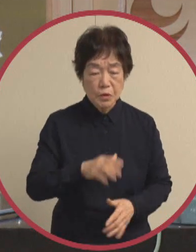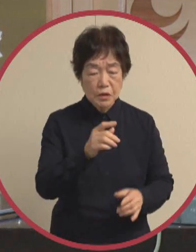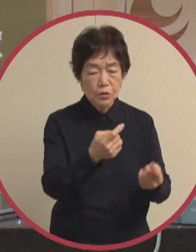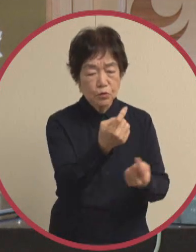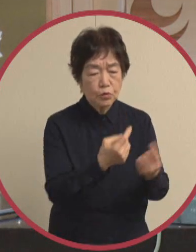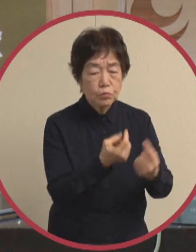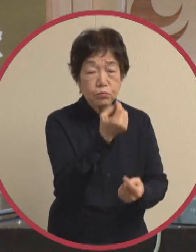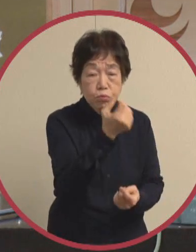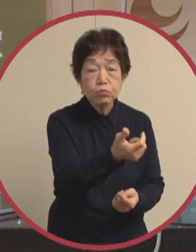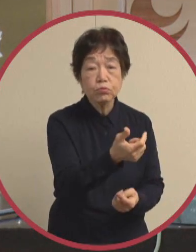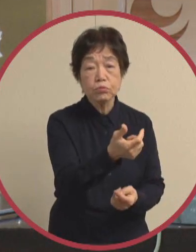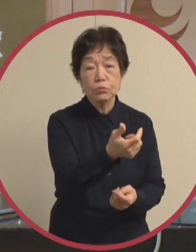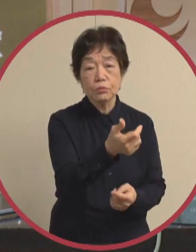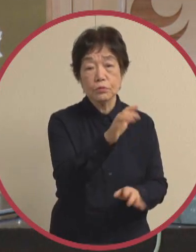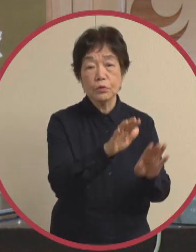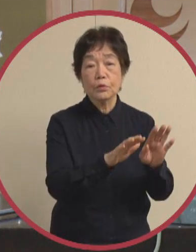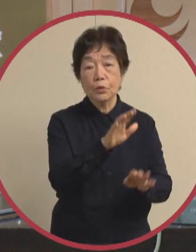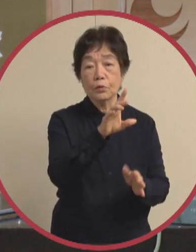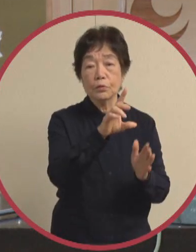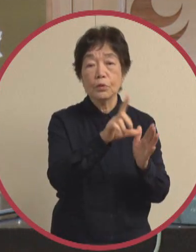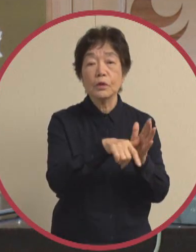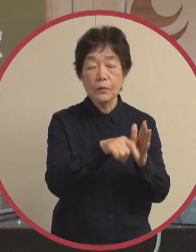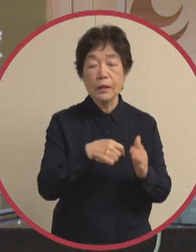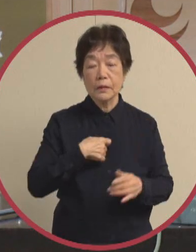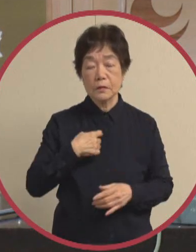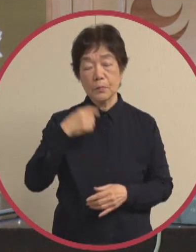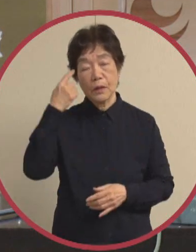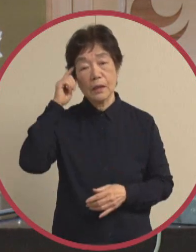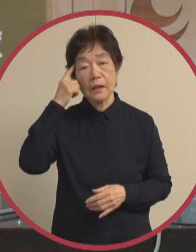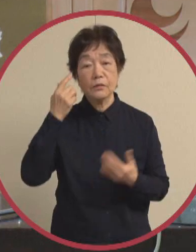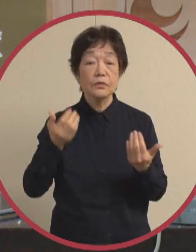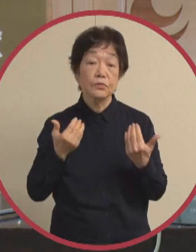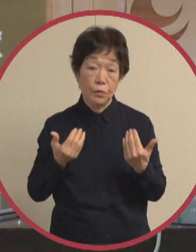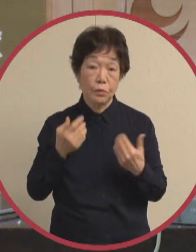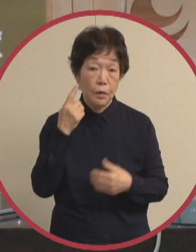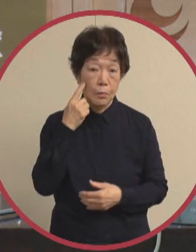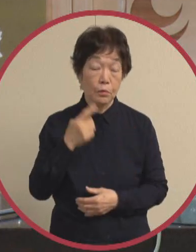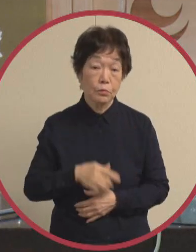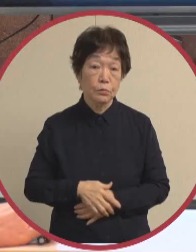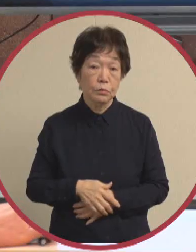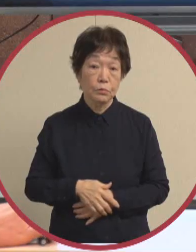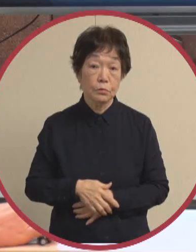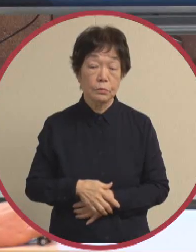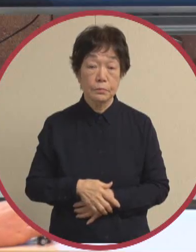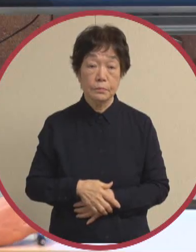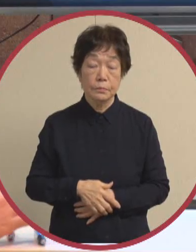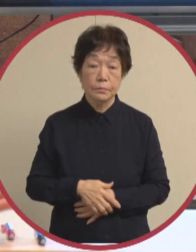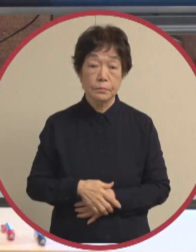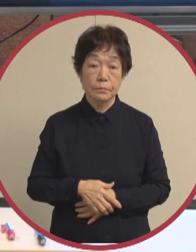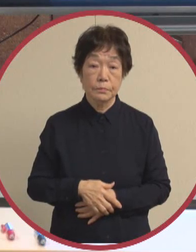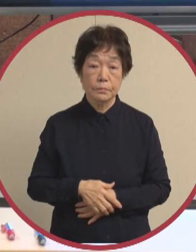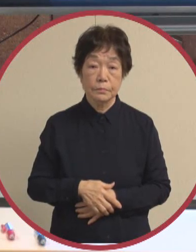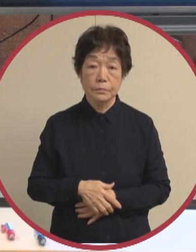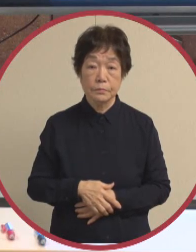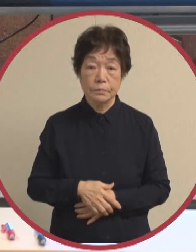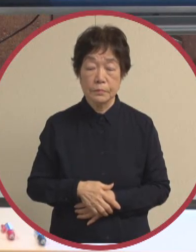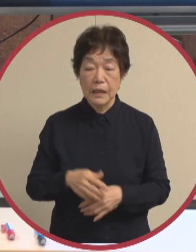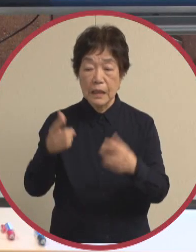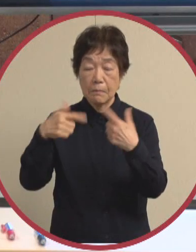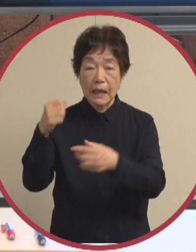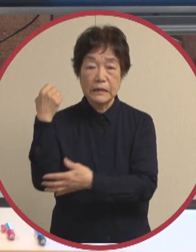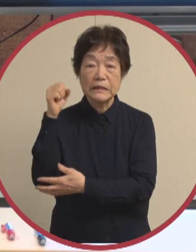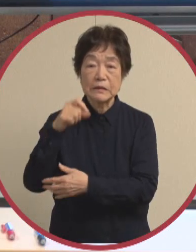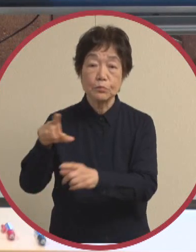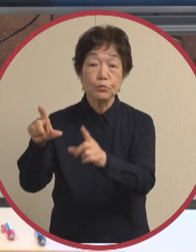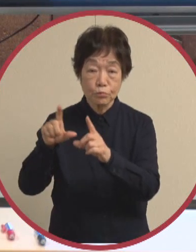況があれば、あのちょっと考える必要もあるかもしれないと思います。 長くなっててすみません、毎日新聞の